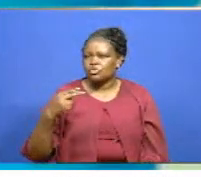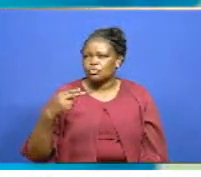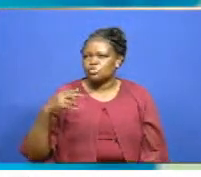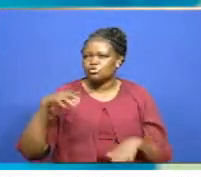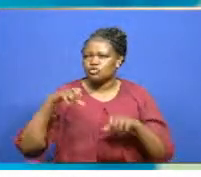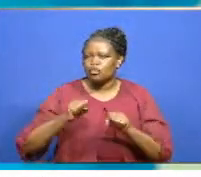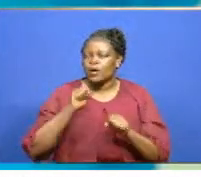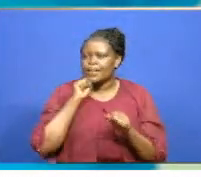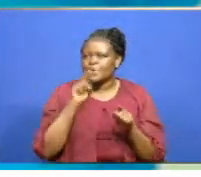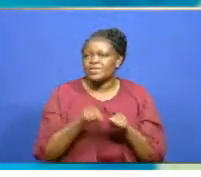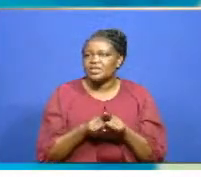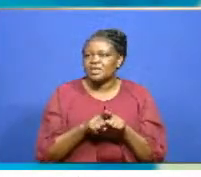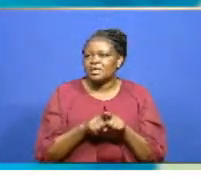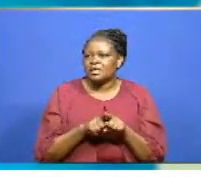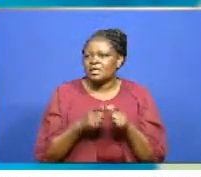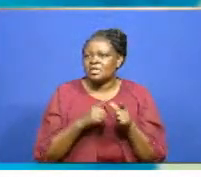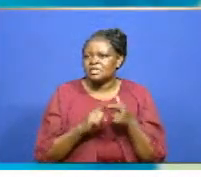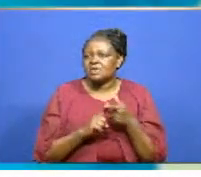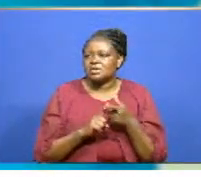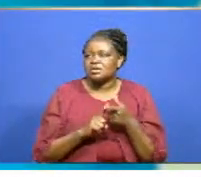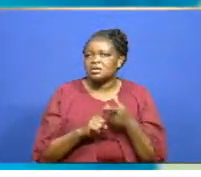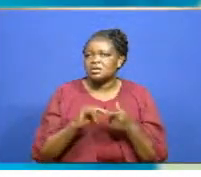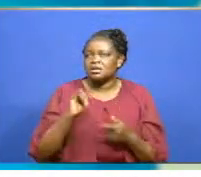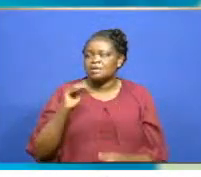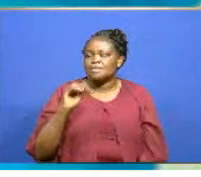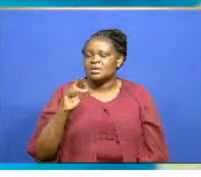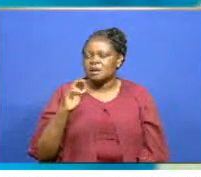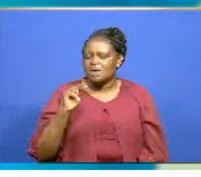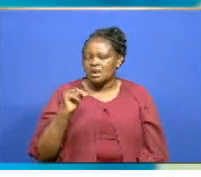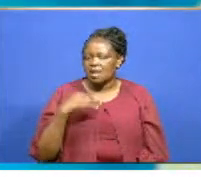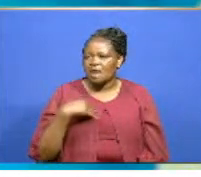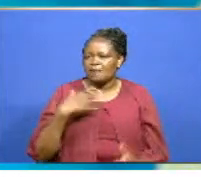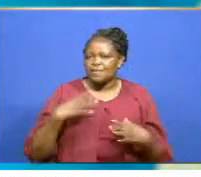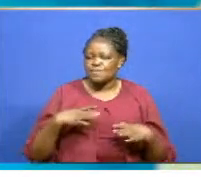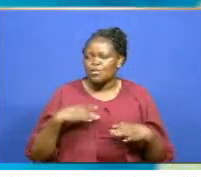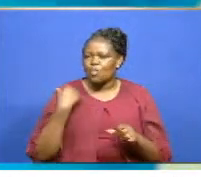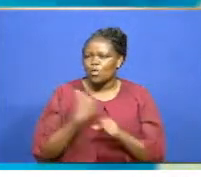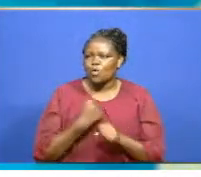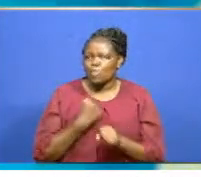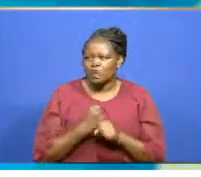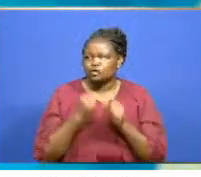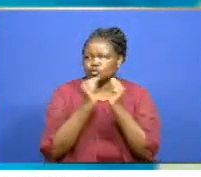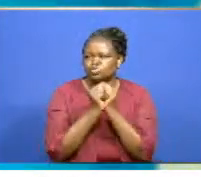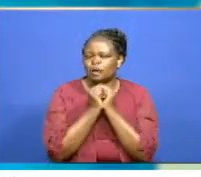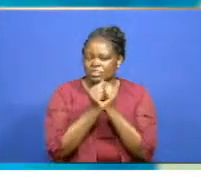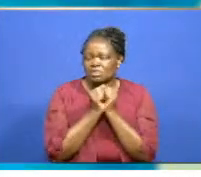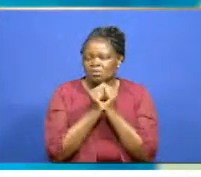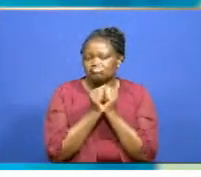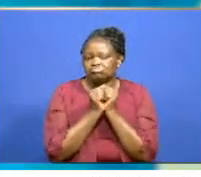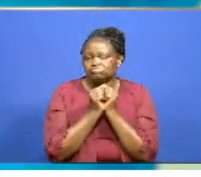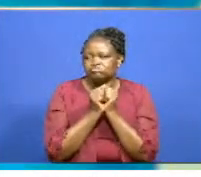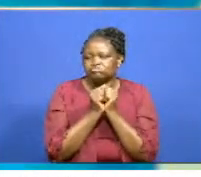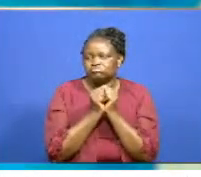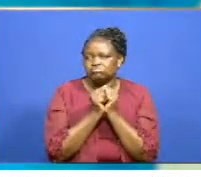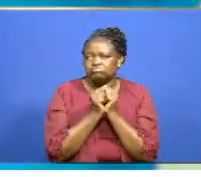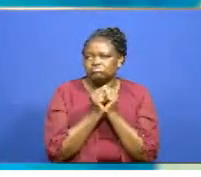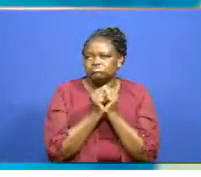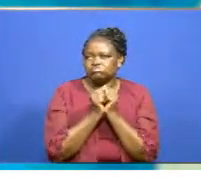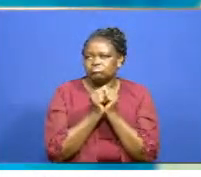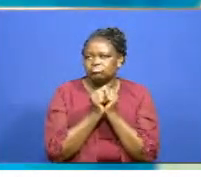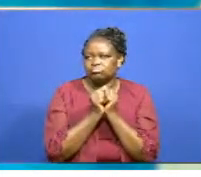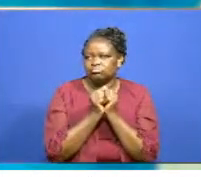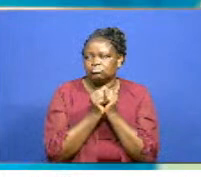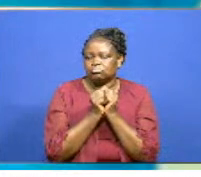ndugu yake Imran. Na Imran alikuwa na watu, alikuwa anafanya kazi kwa pamoja sako kwa bako na